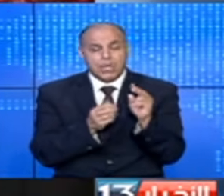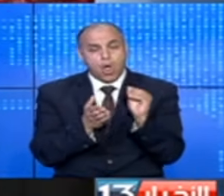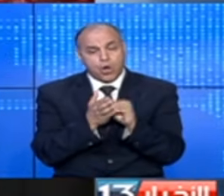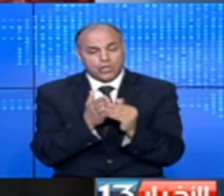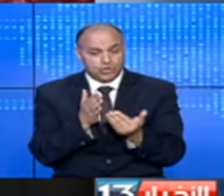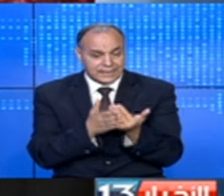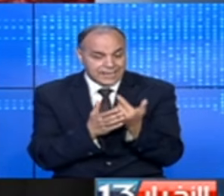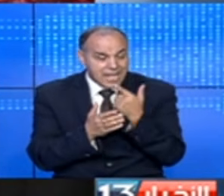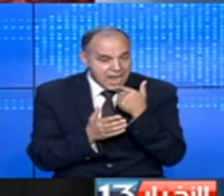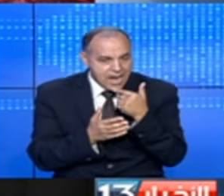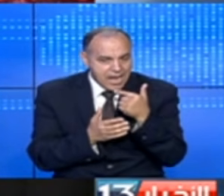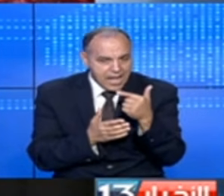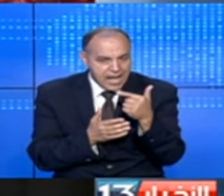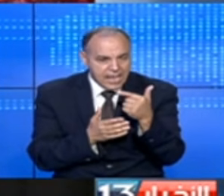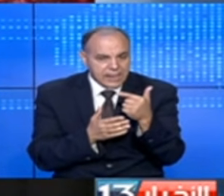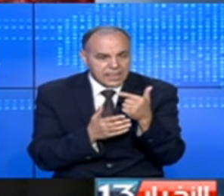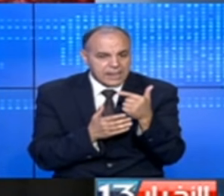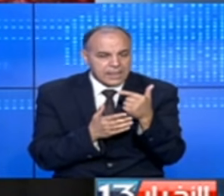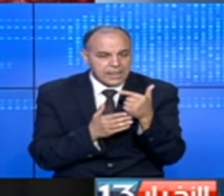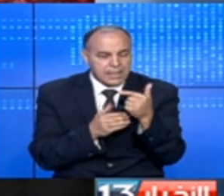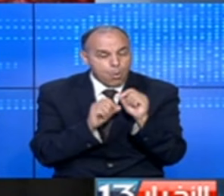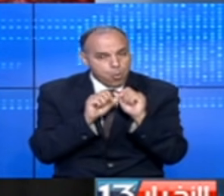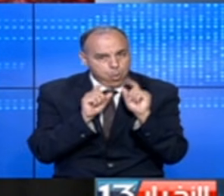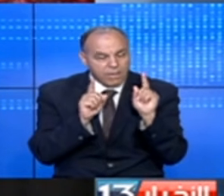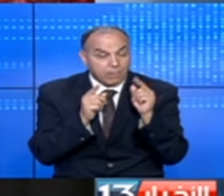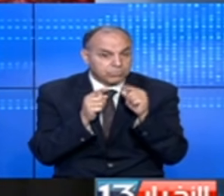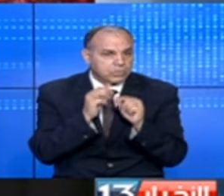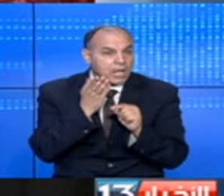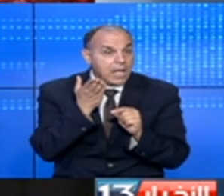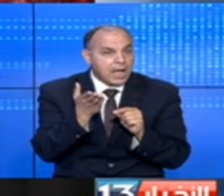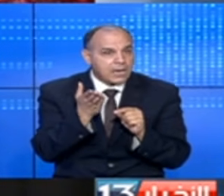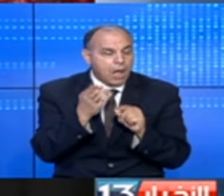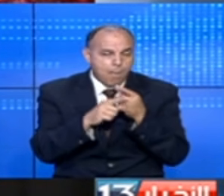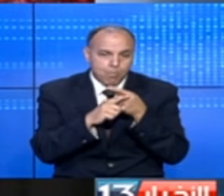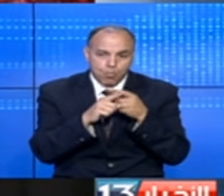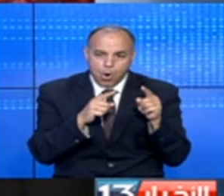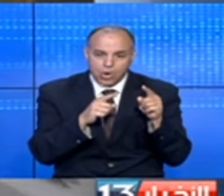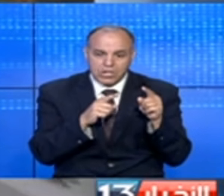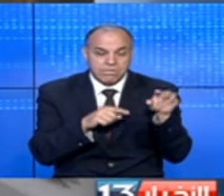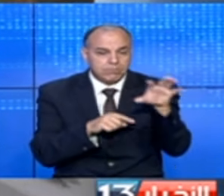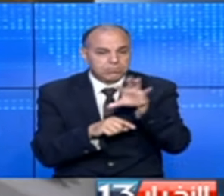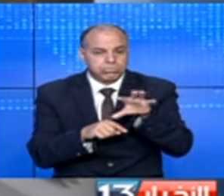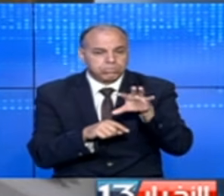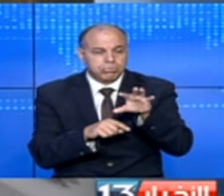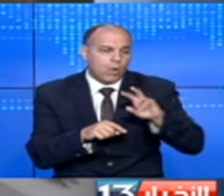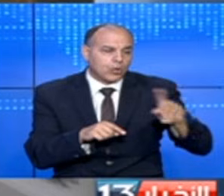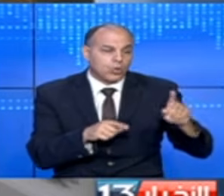مجددا ستكون بشكل متباين للغاية ومختلف